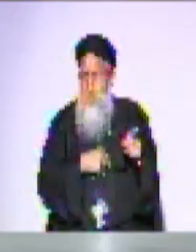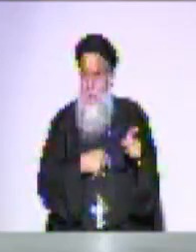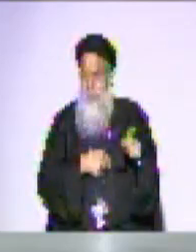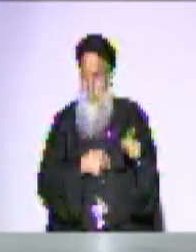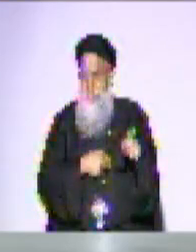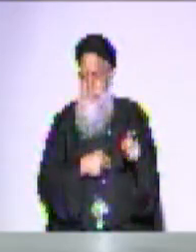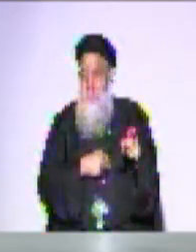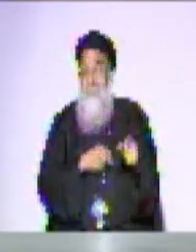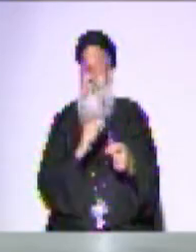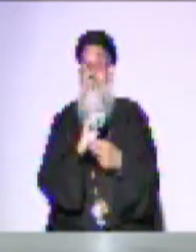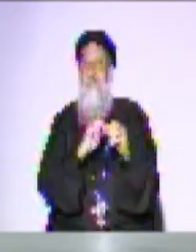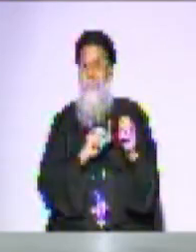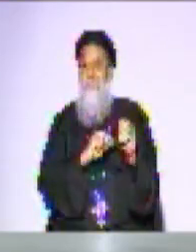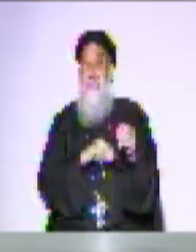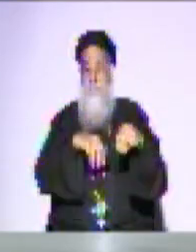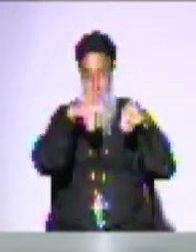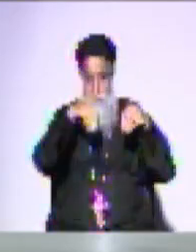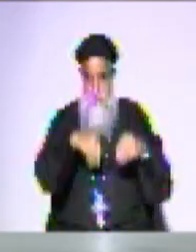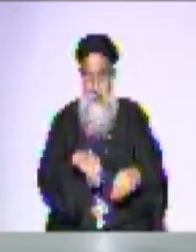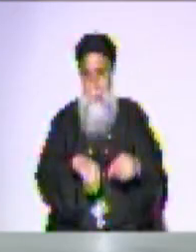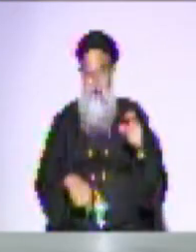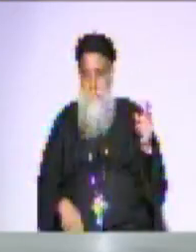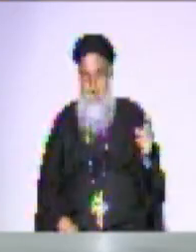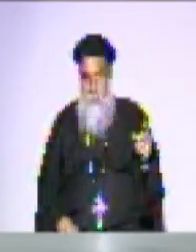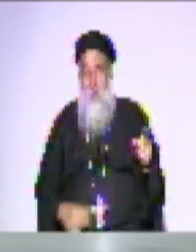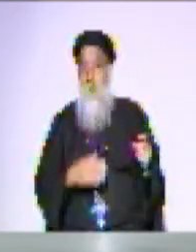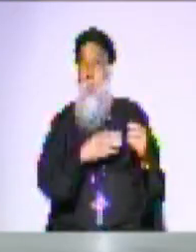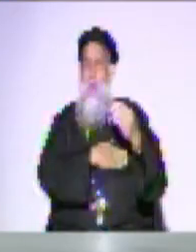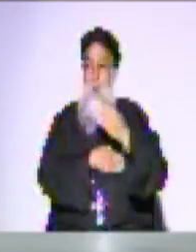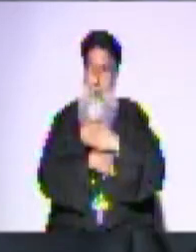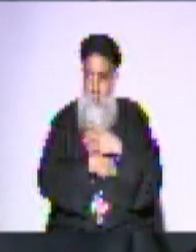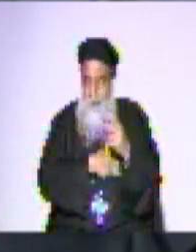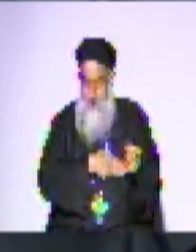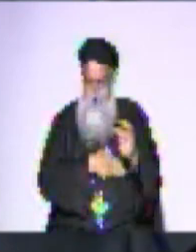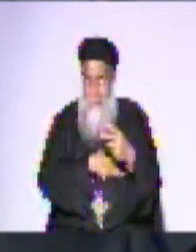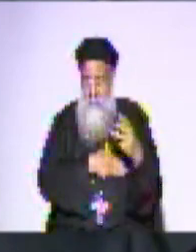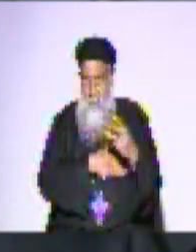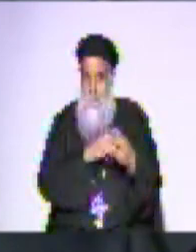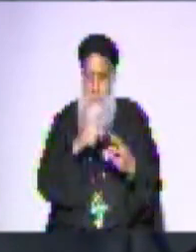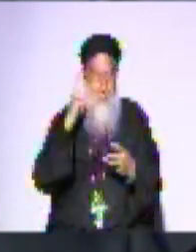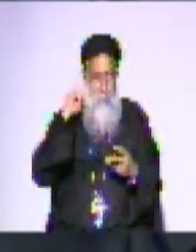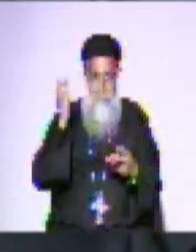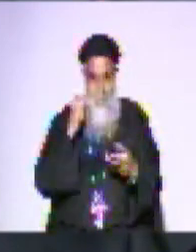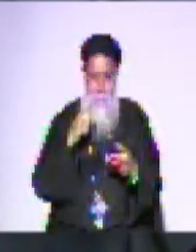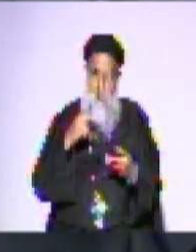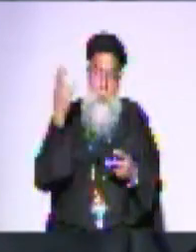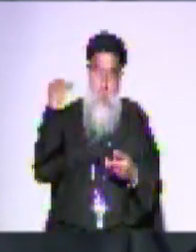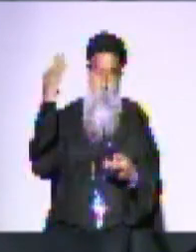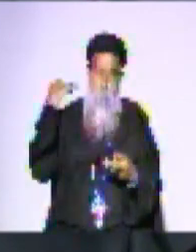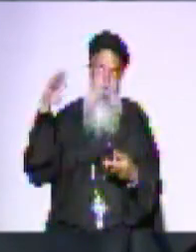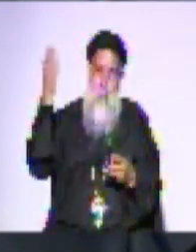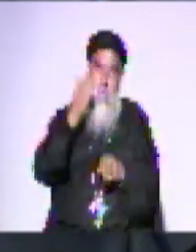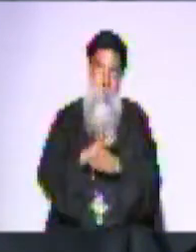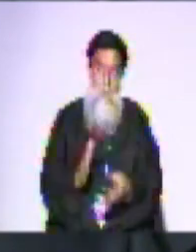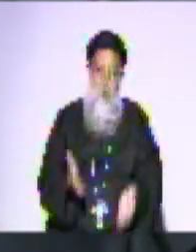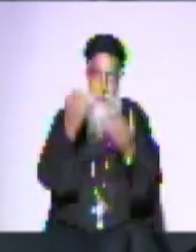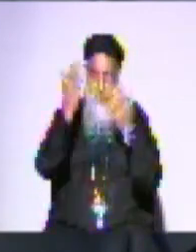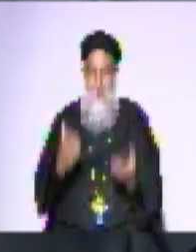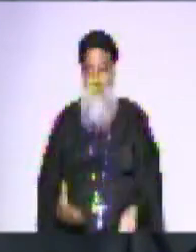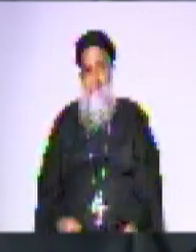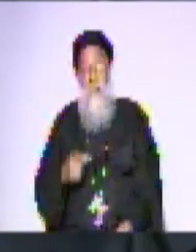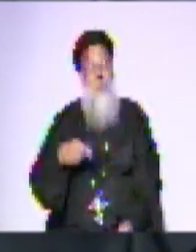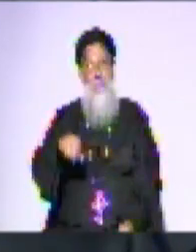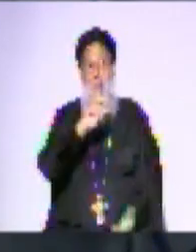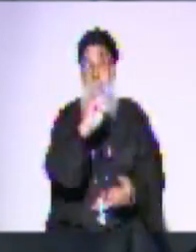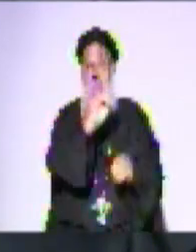بقى. فأجابوا وقالوا يوحنا المعمدان، وآخرون إيليا، وآخرون إن نبيا من القدماء قام. فقال لهم